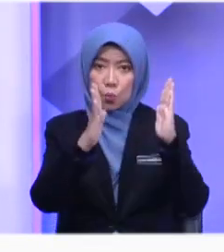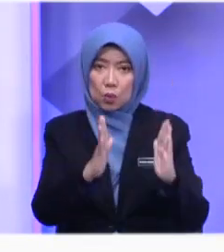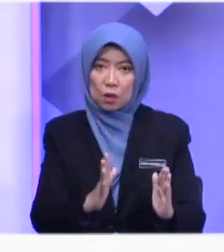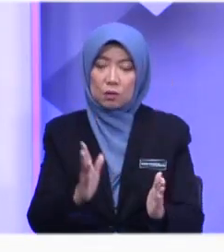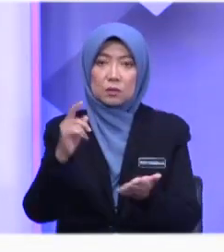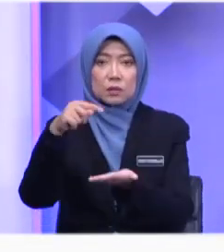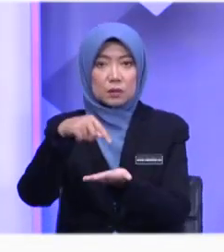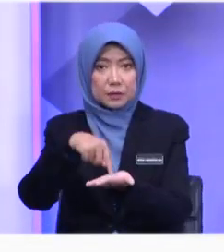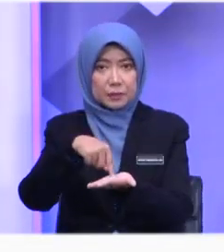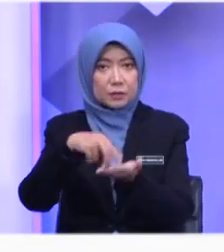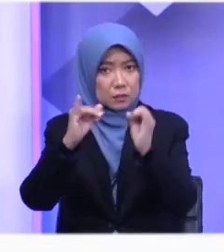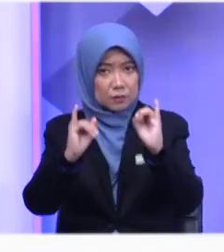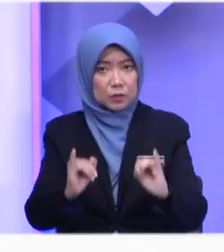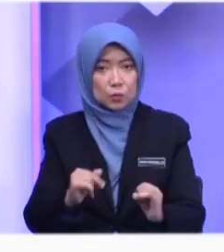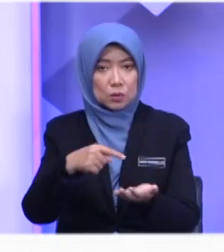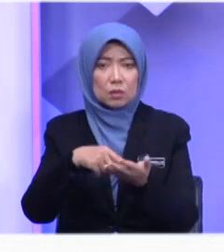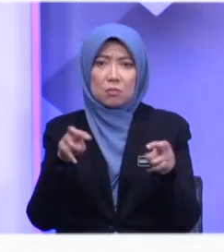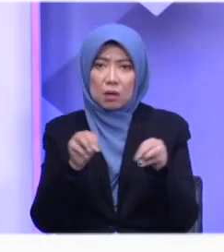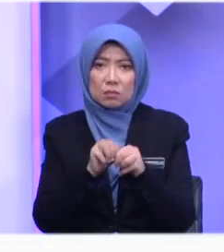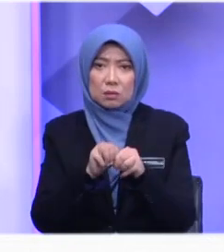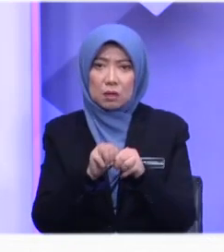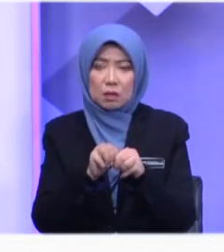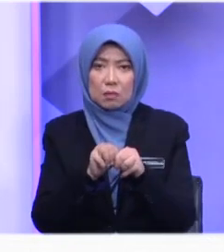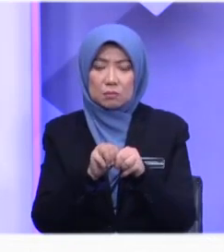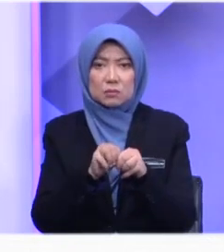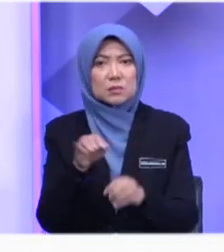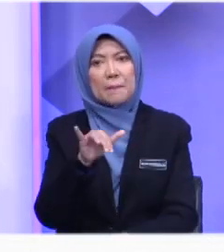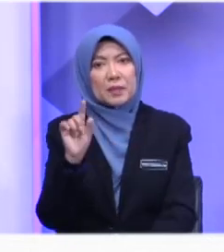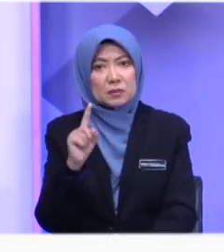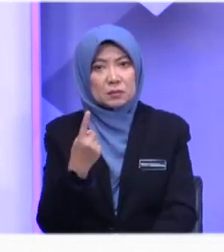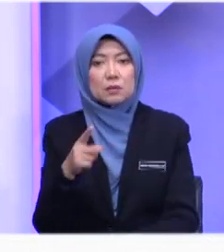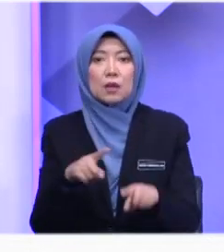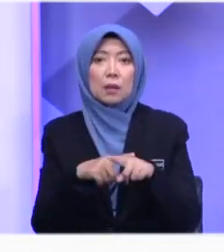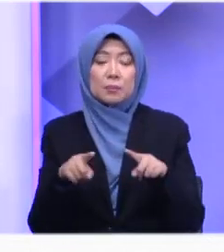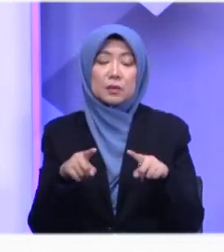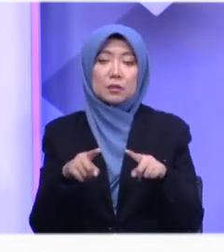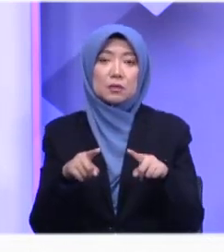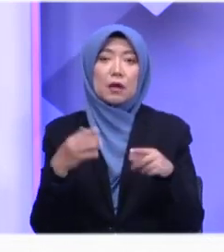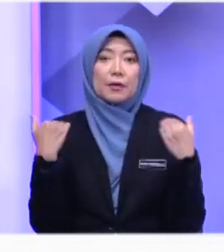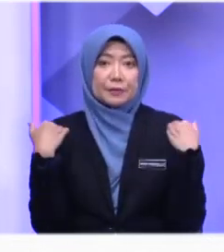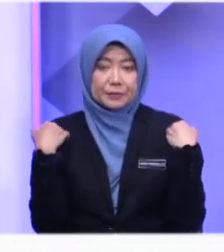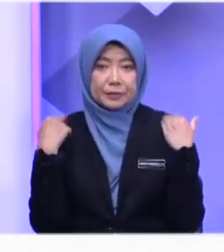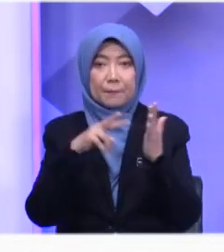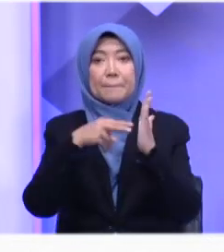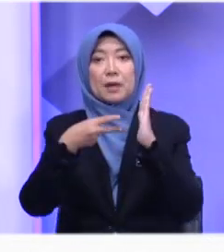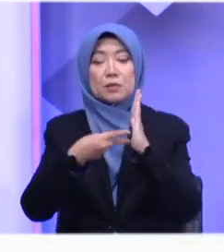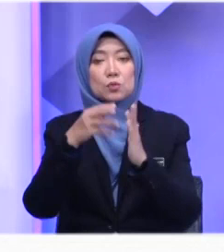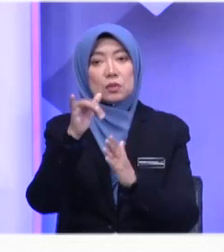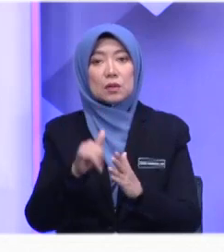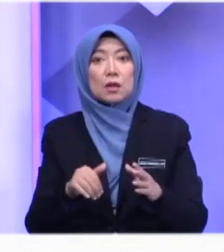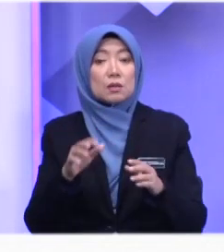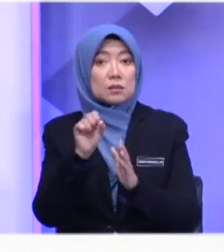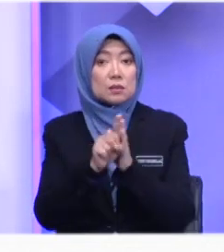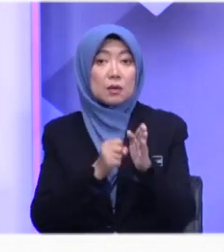ini atau dua individu ini nampak aja sama time harga tadi kedua Berniaga atap ia dimaksud atau definisi yang